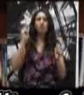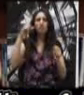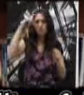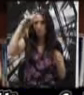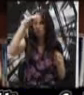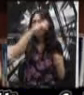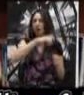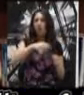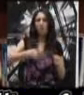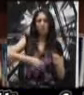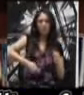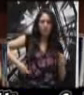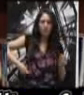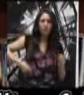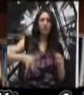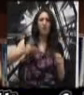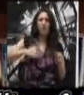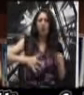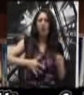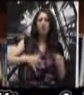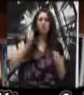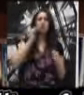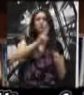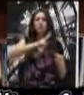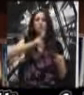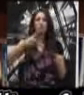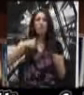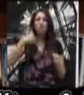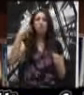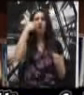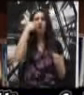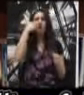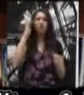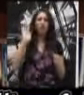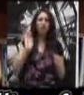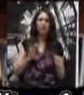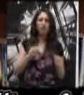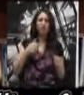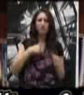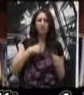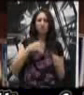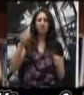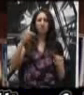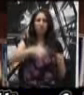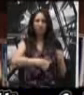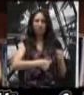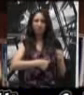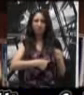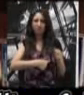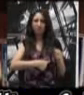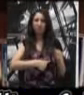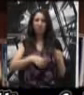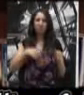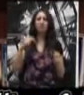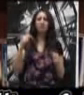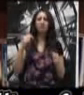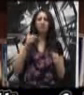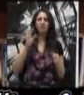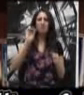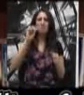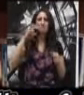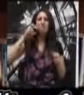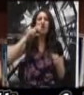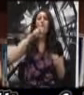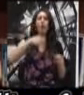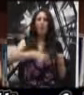الافتاق والمراره والقلب، واخر حاجه جاني فيروس من اسبوع كده لسه